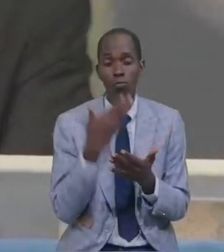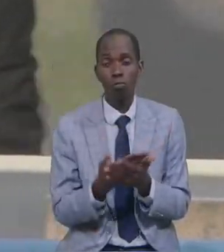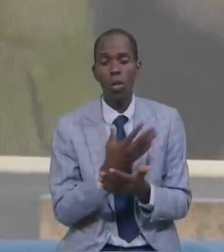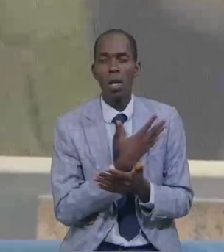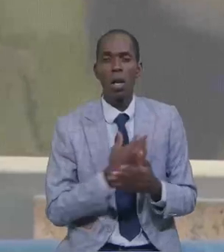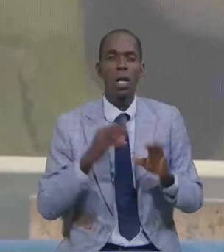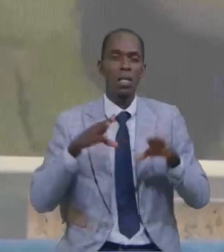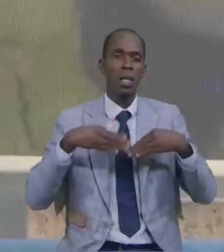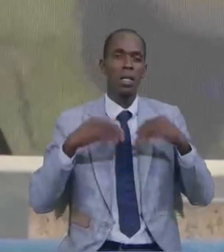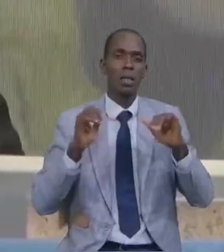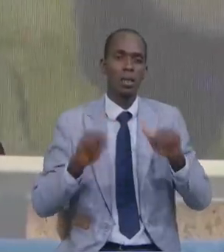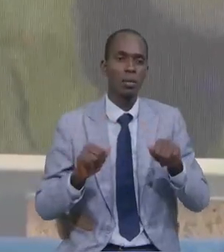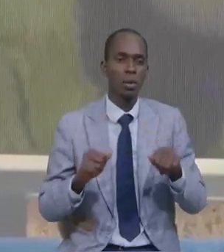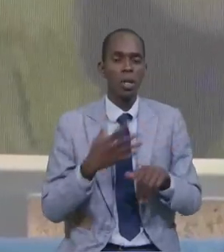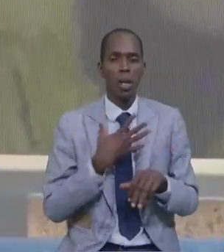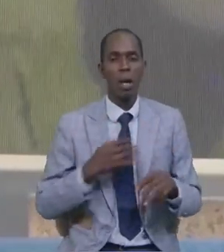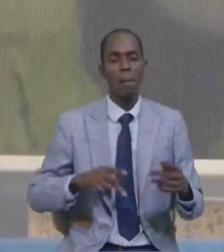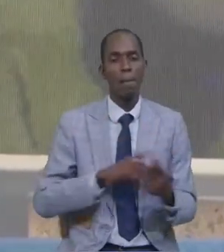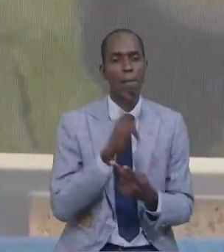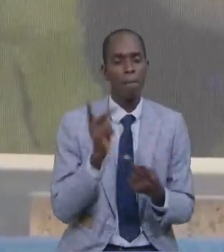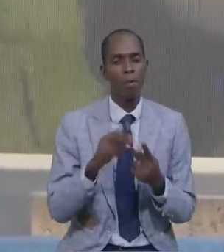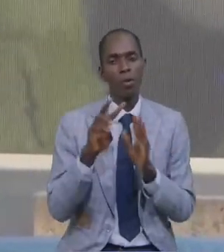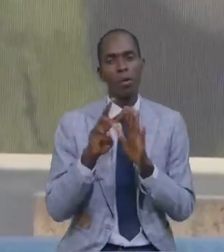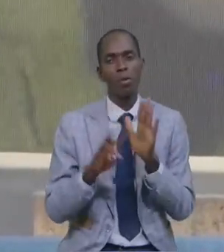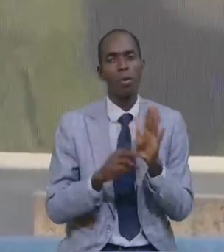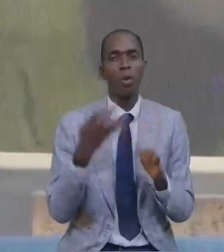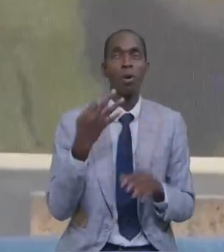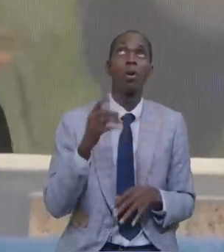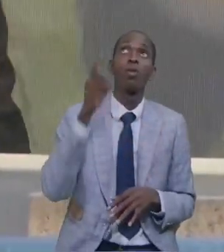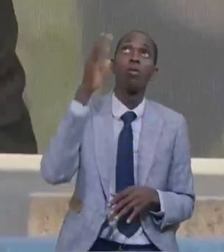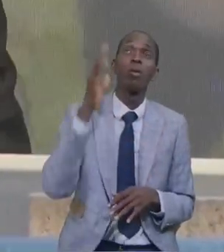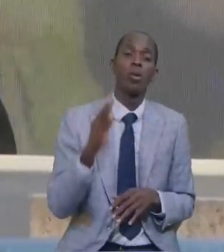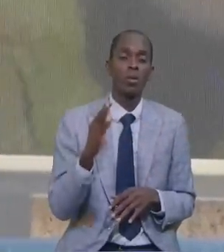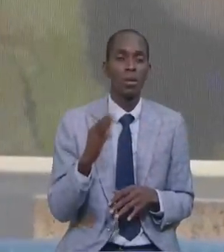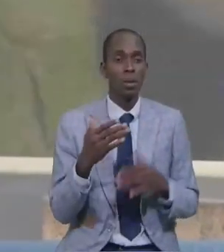Ensuite, c'est l'innocence. L'innocence.